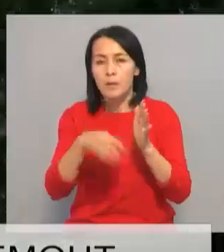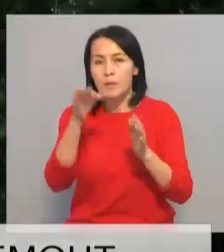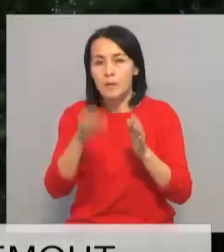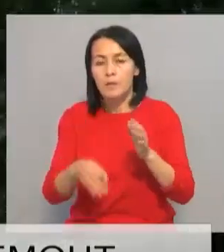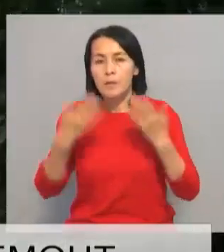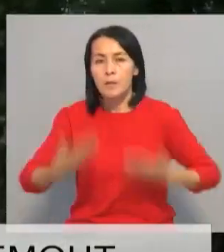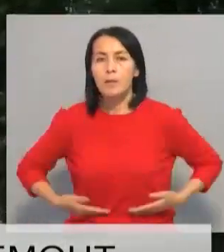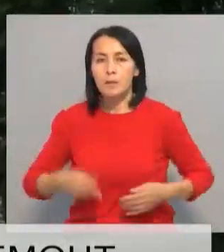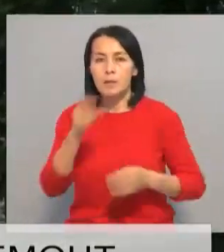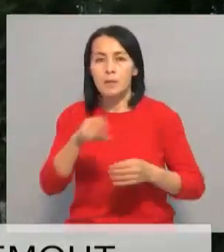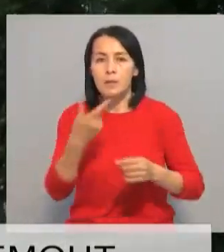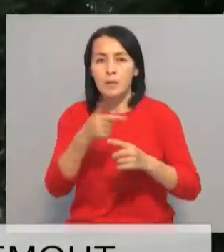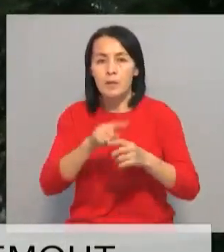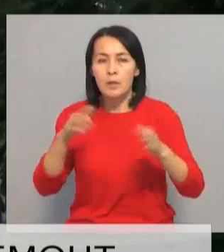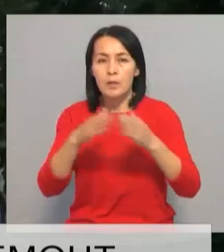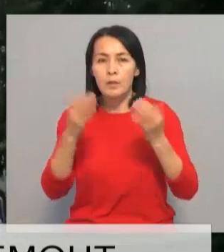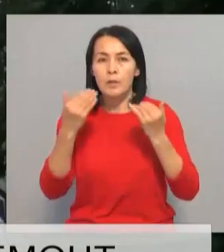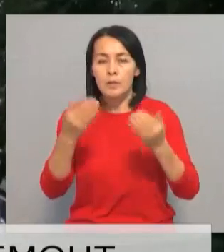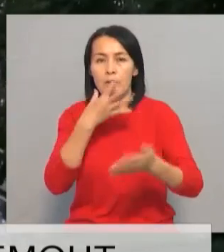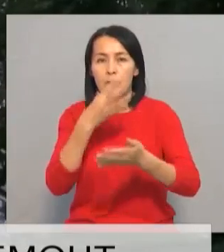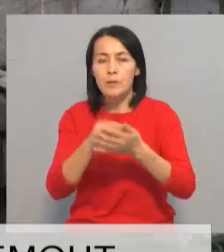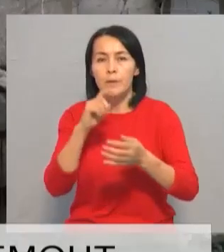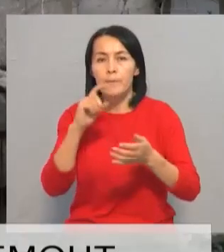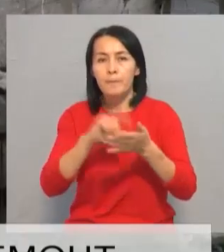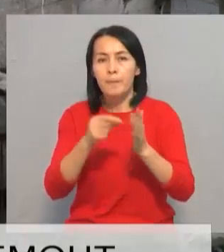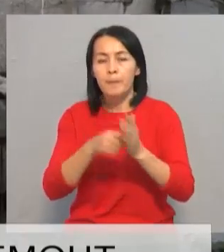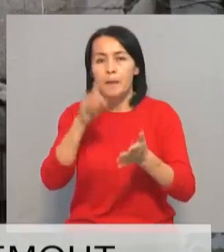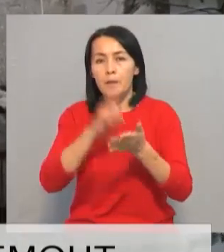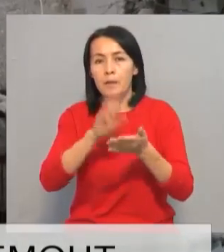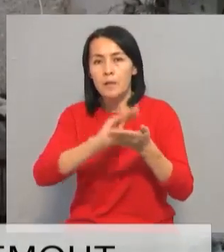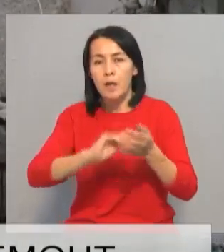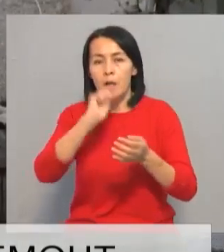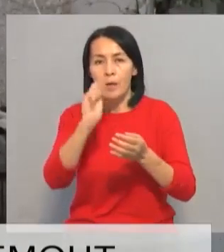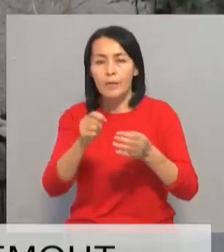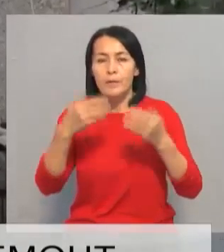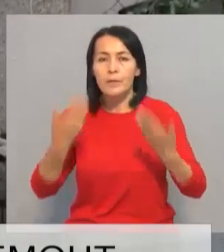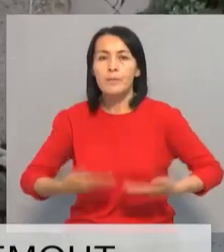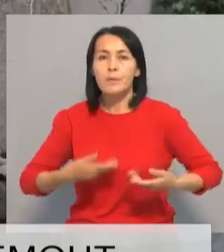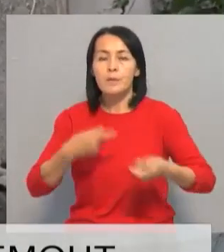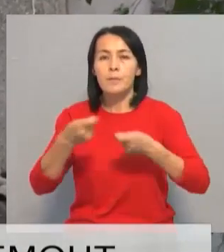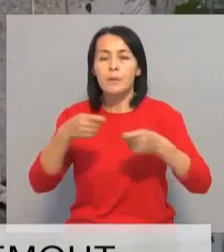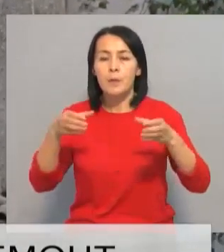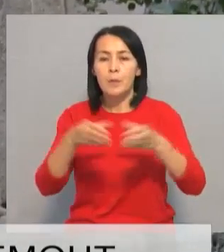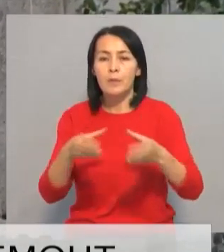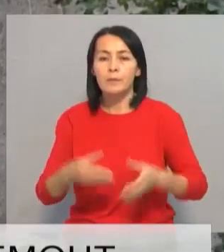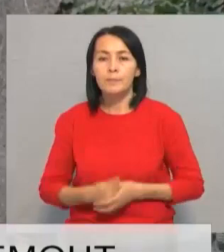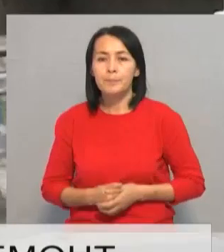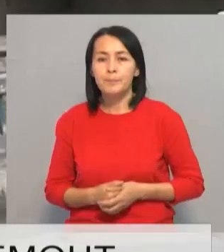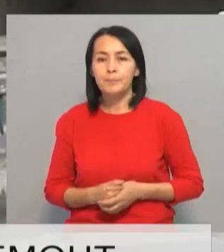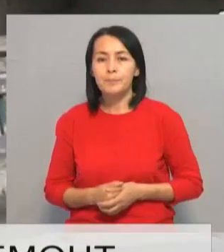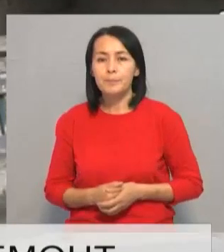70% жителей этого дома. Для этого собственники квартир должны написать заявление в местный исполнительный орган.